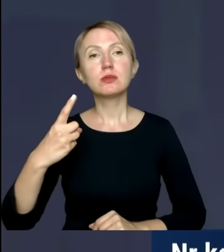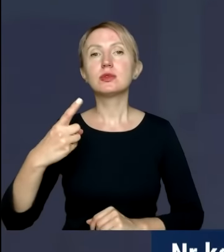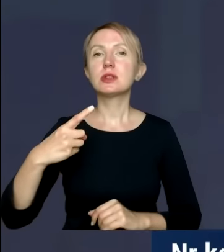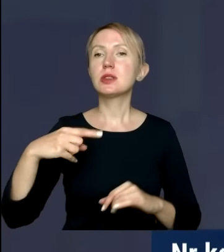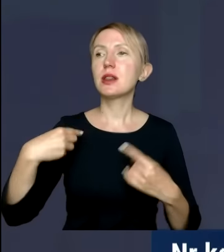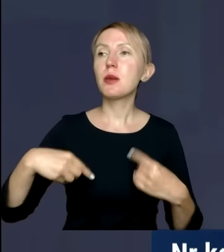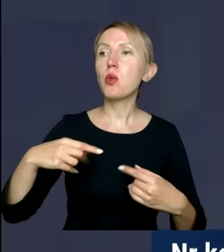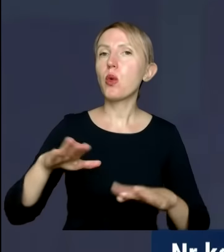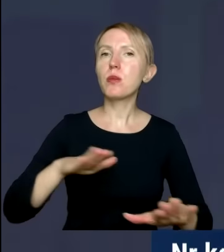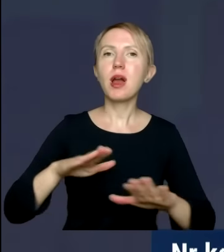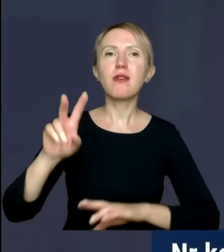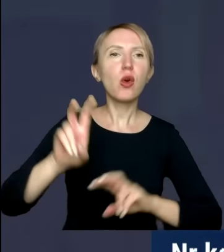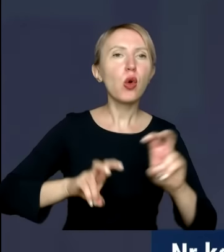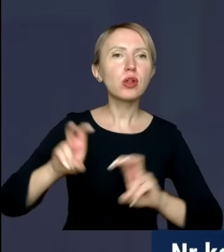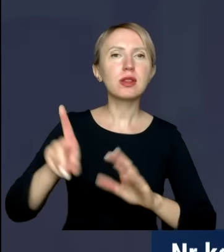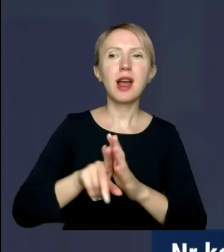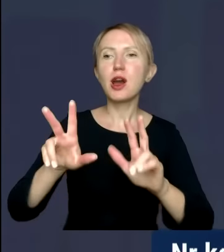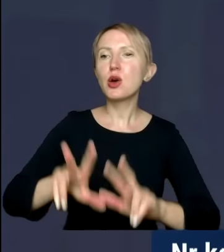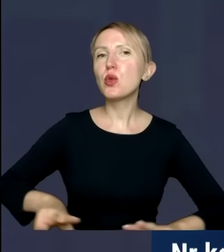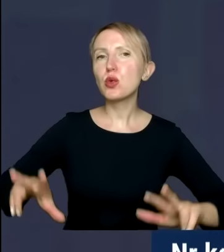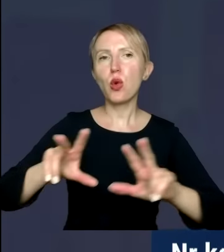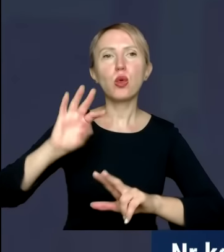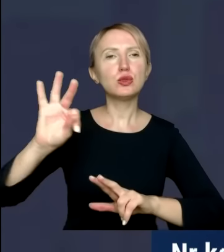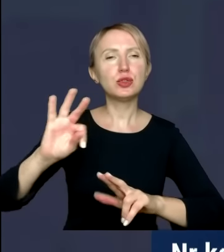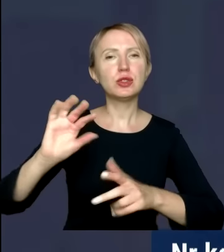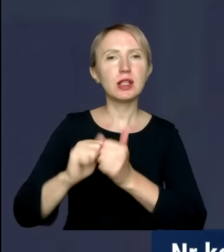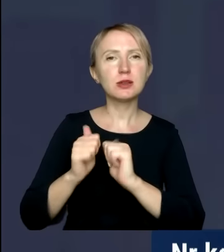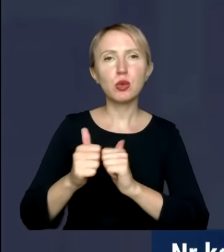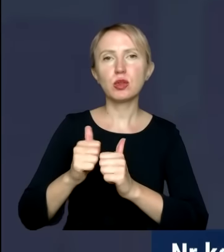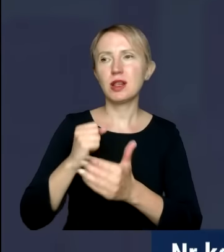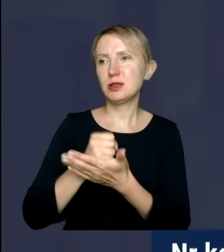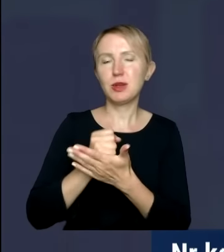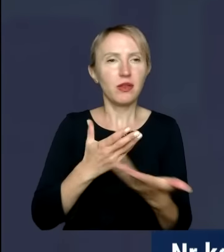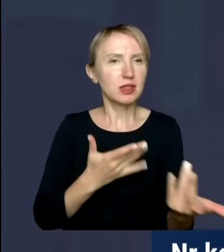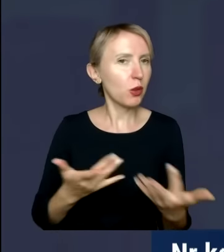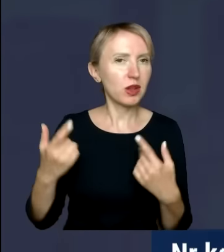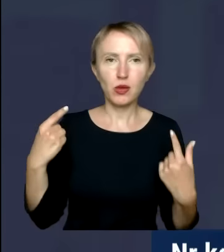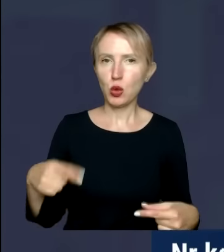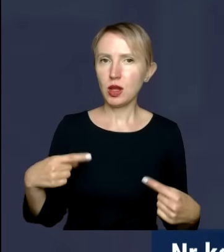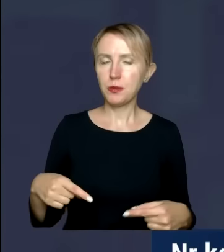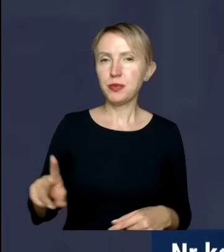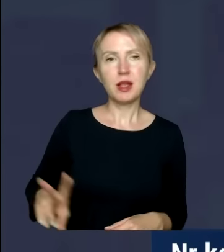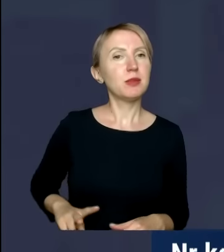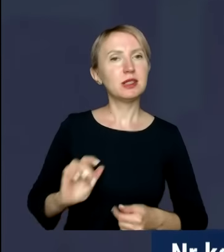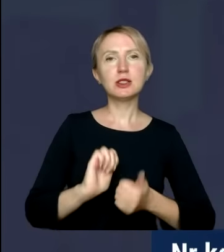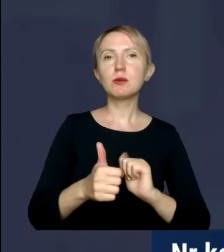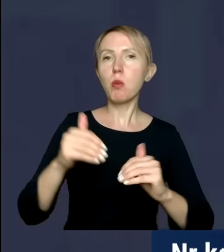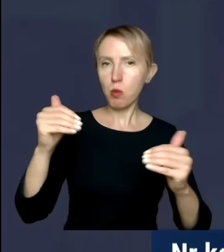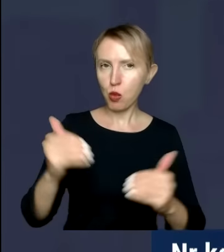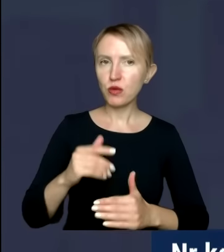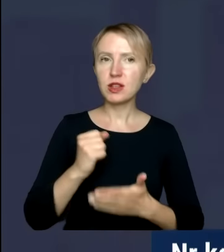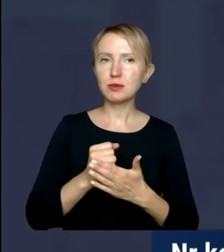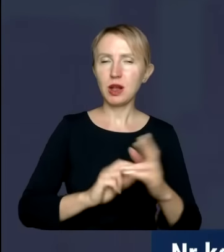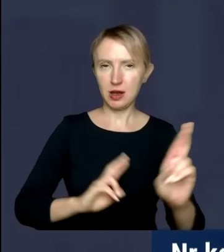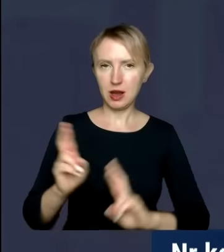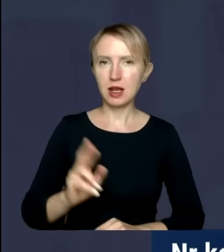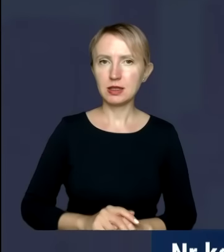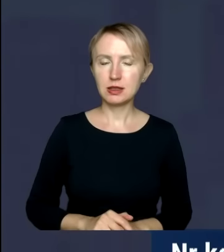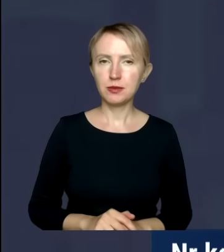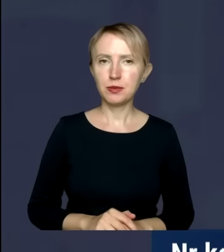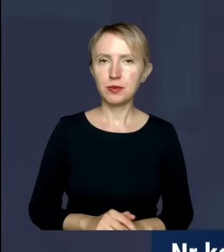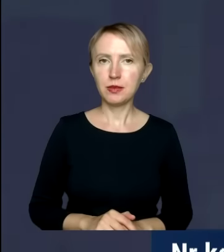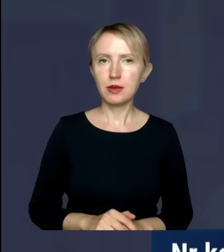miejsc w hotelach dla rodzin sportowców i tego typu sprawy były niezałatwione minister sportu mógł w tych sprawach interweniować ale